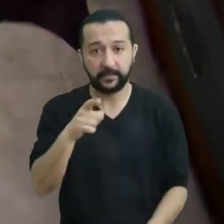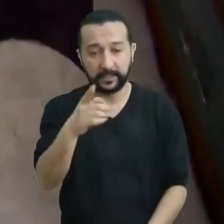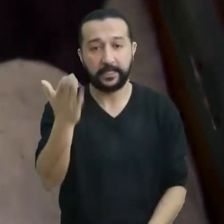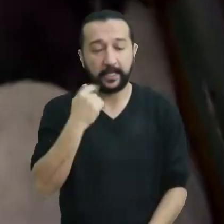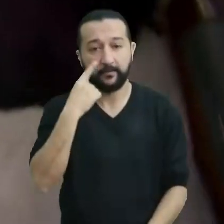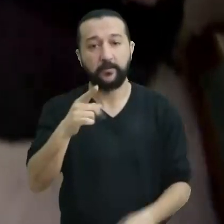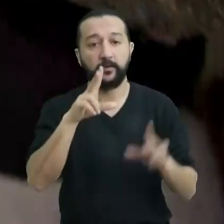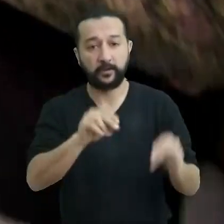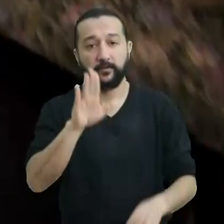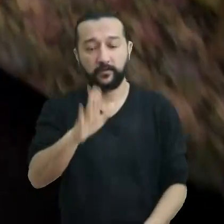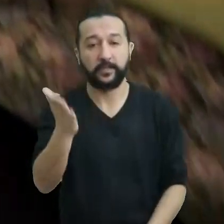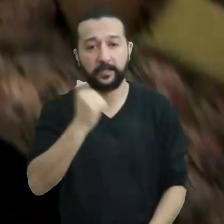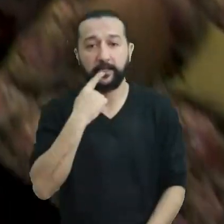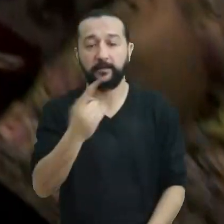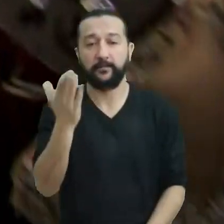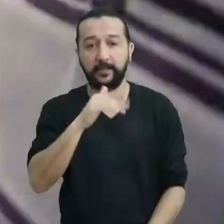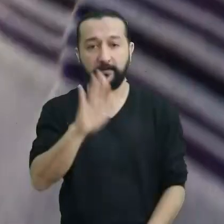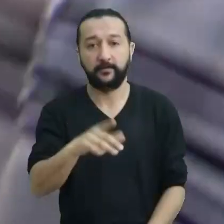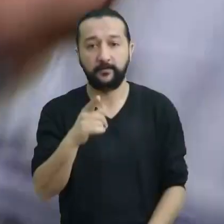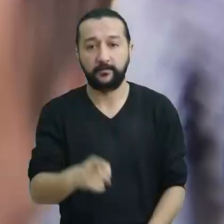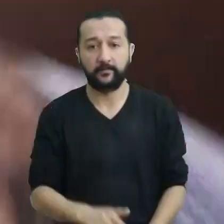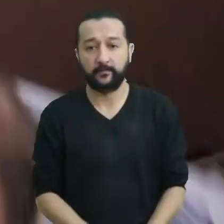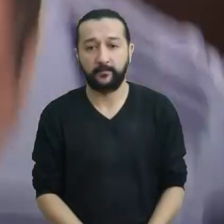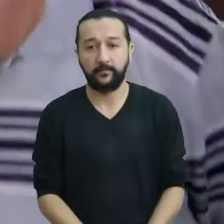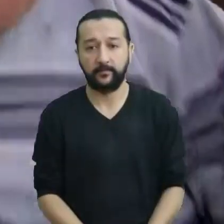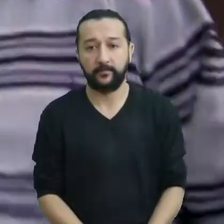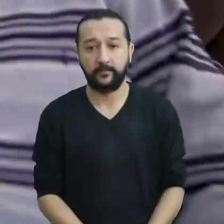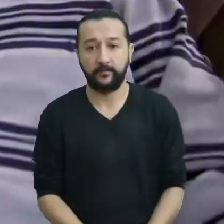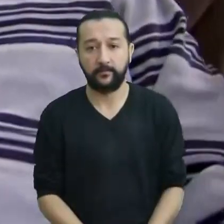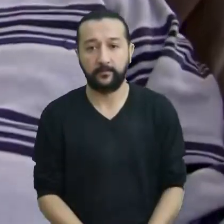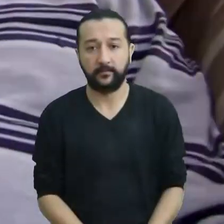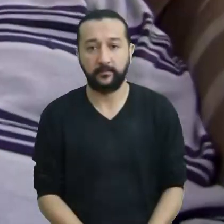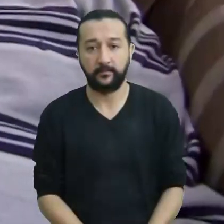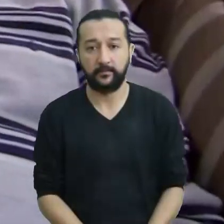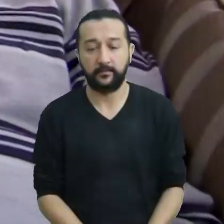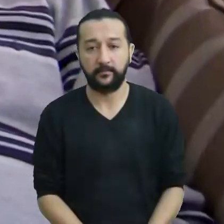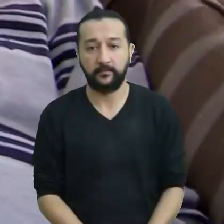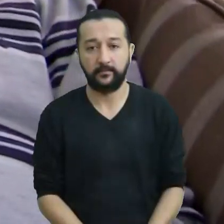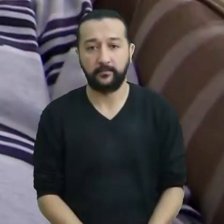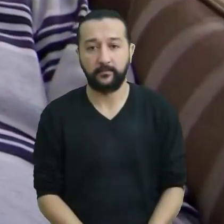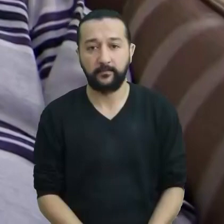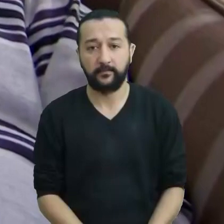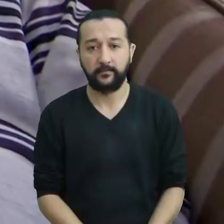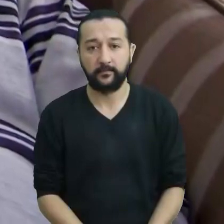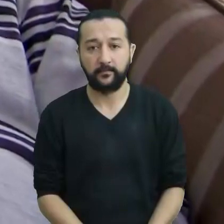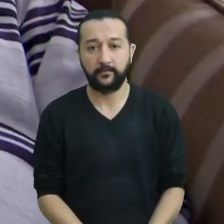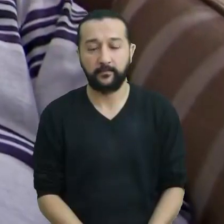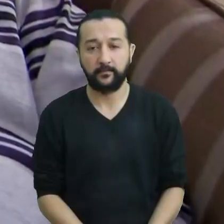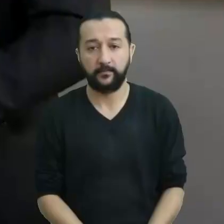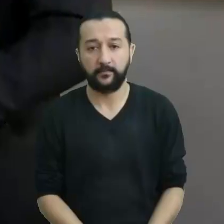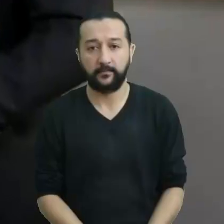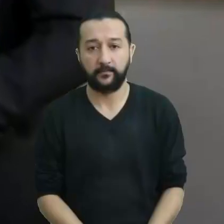Gel ablaya bir uzan bakayım, gel. Kolundan tutup kanepeye oturttu. Şükrü'nün gözler baygın, yüzü